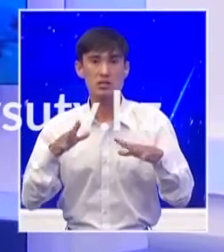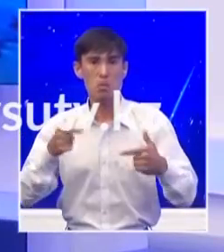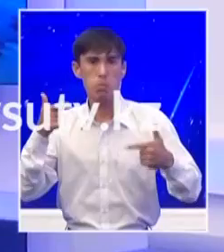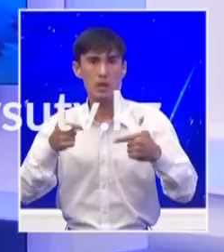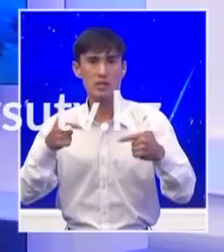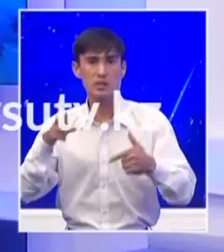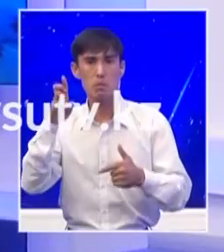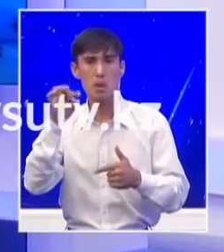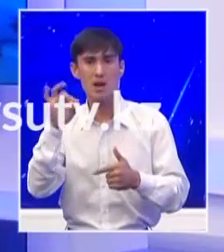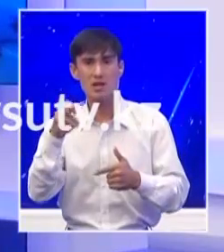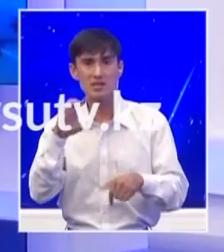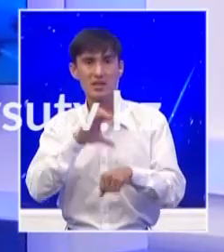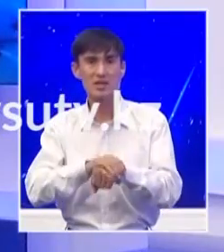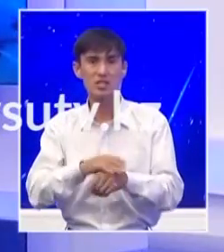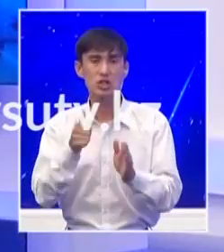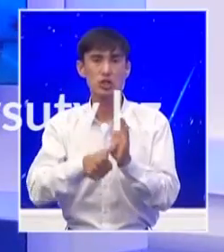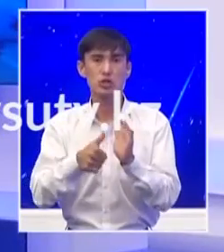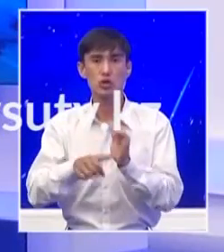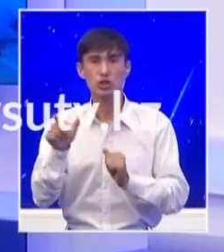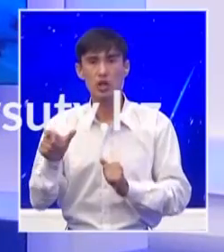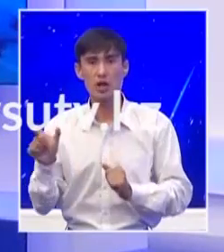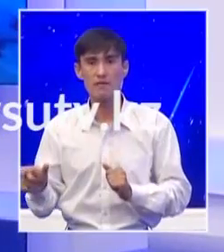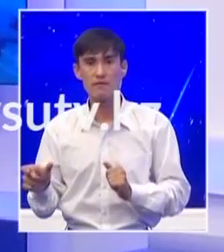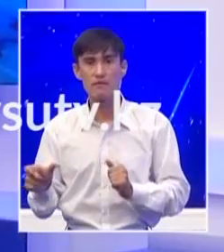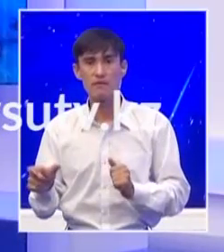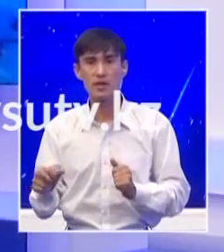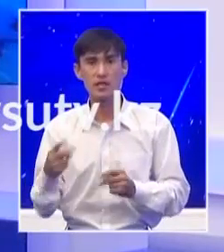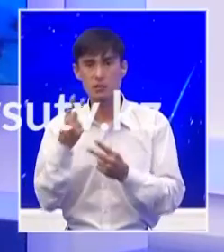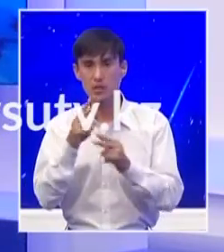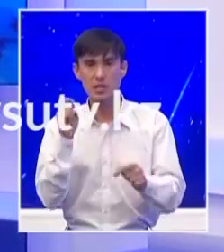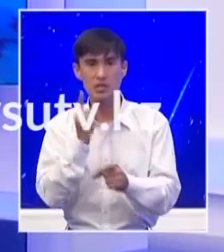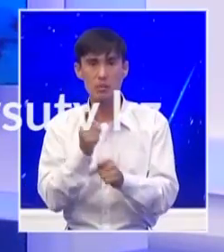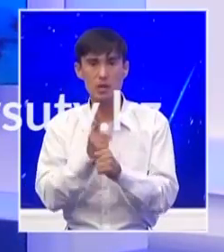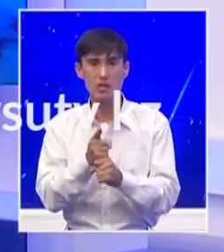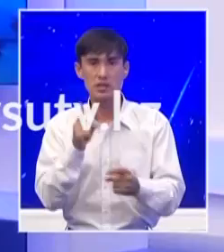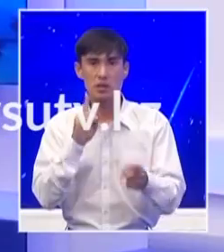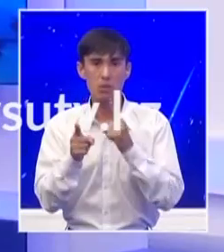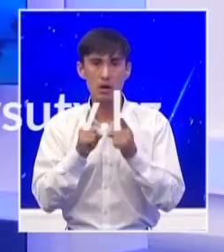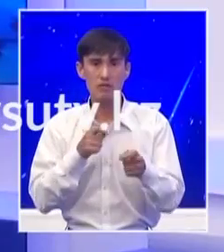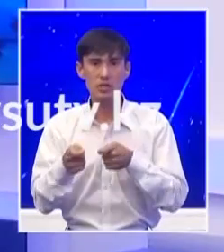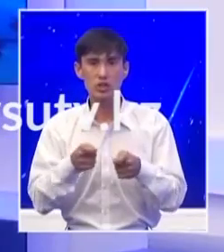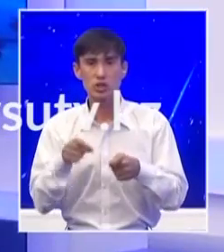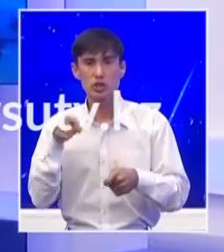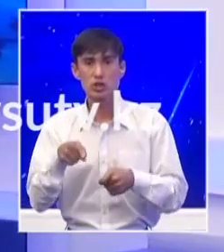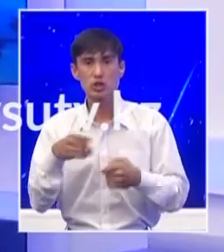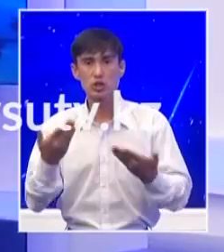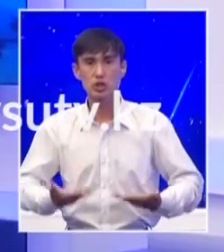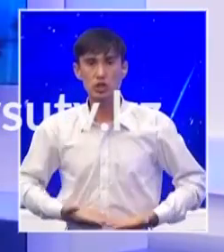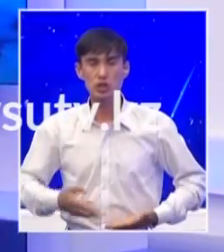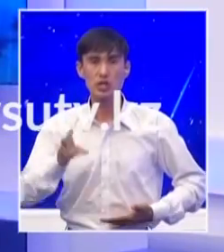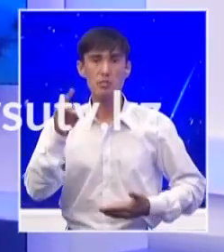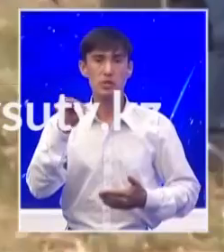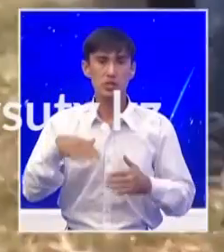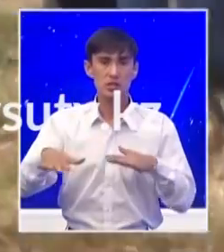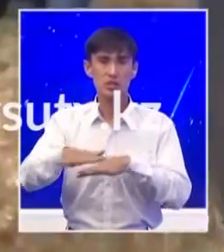протеста в Берлине. Задержаны не менее 600 человек. Несмотря на запрет проводить собрания, около 1000 жителей немецкой столицы